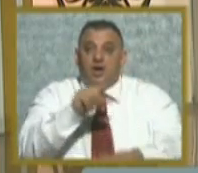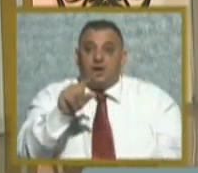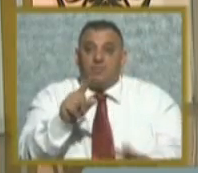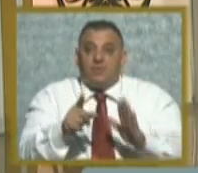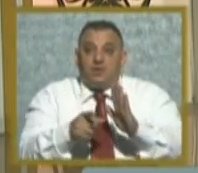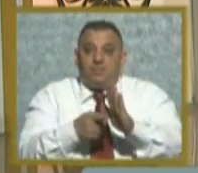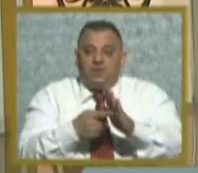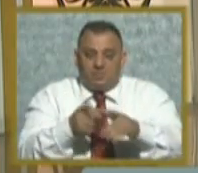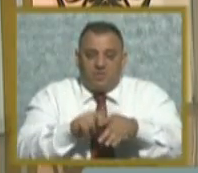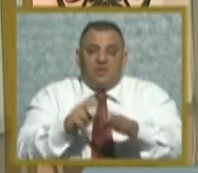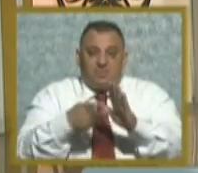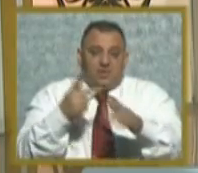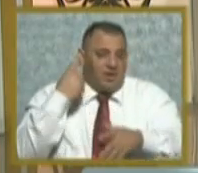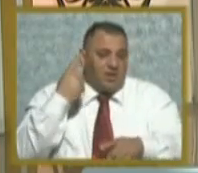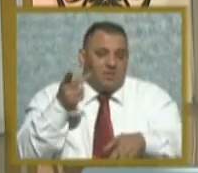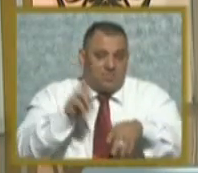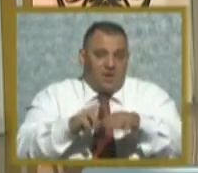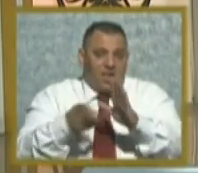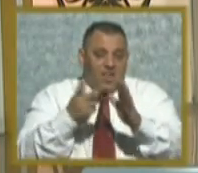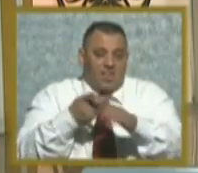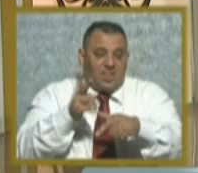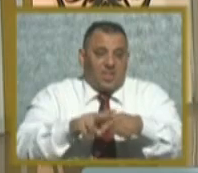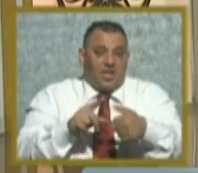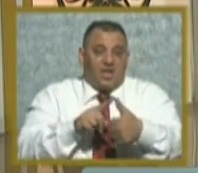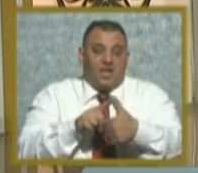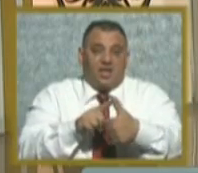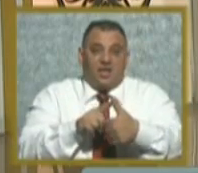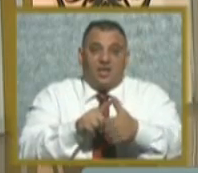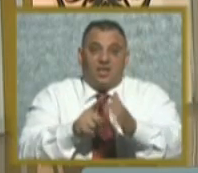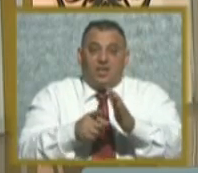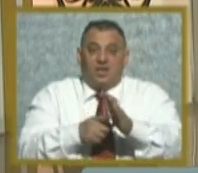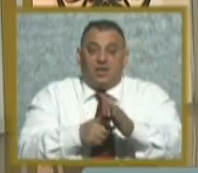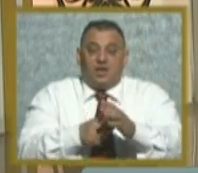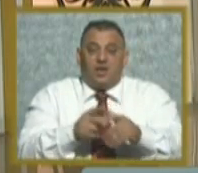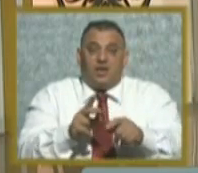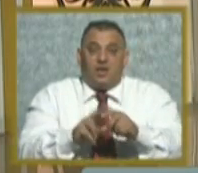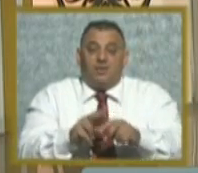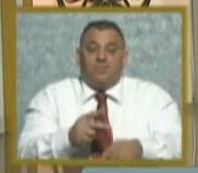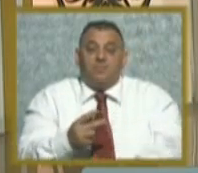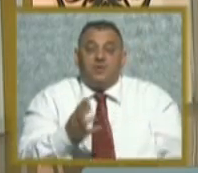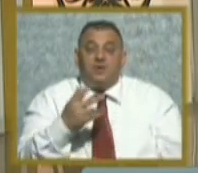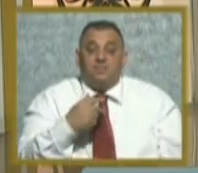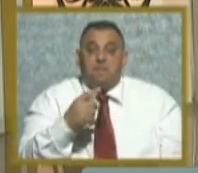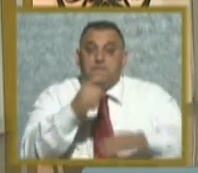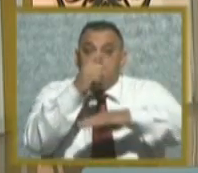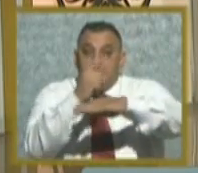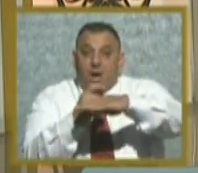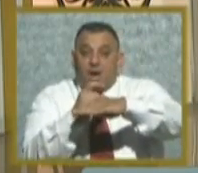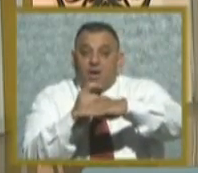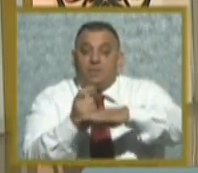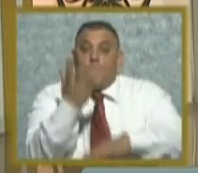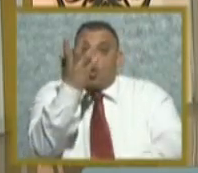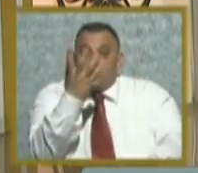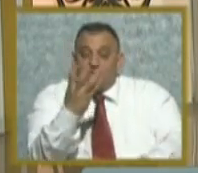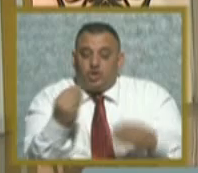الأذان؟ كيف أخي؟ أعد علي أعد علي. إذا واحد جمع صلاة المغرب والعشاء